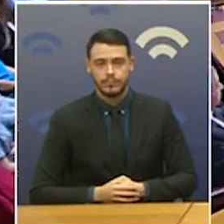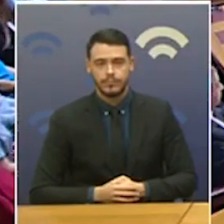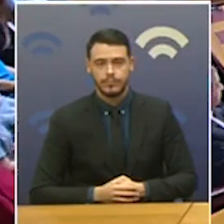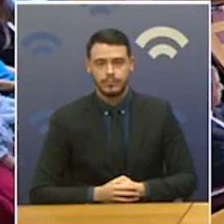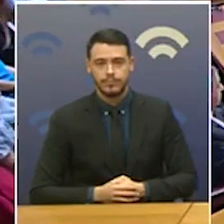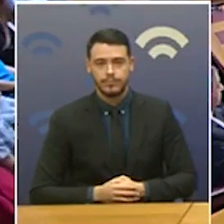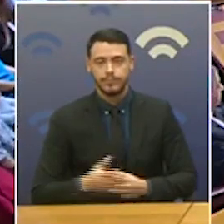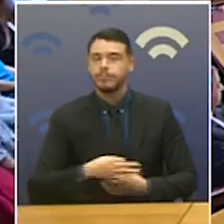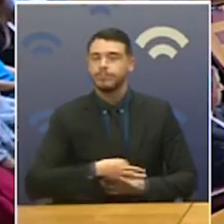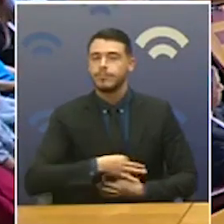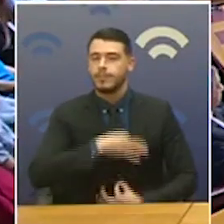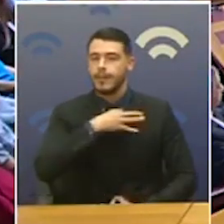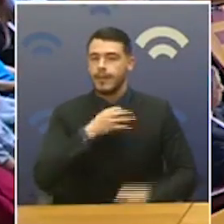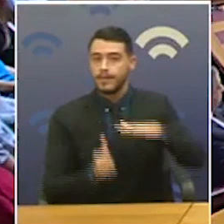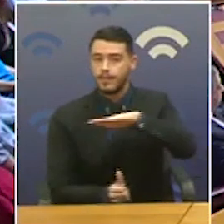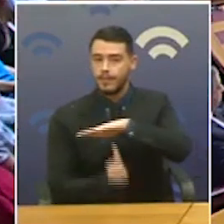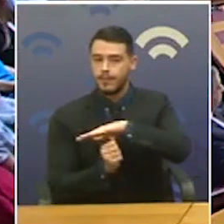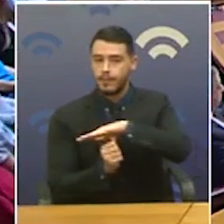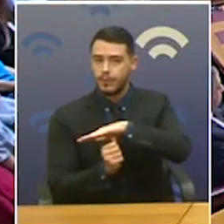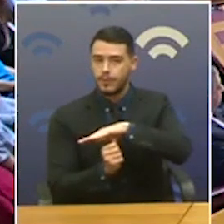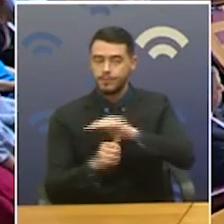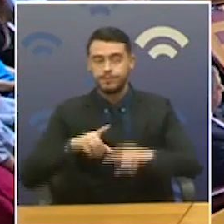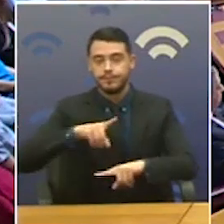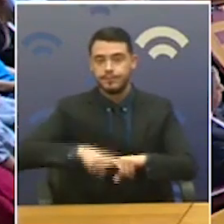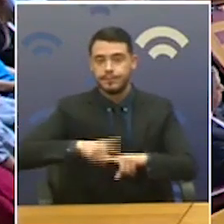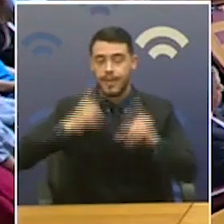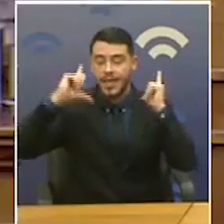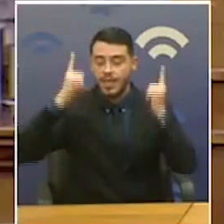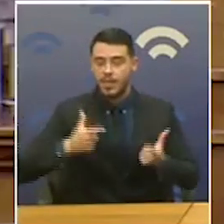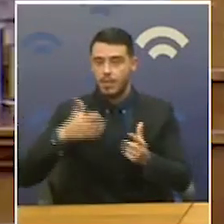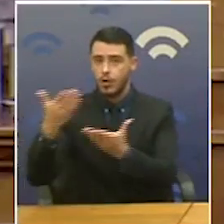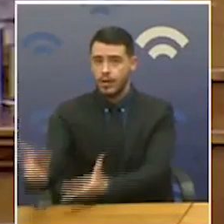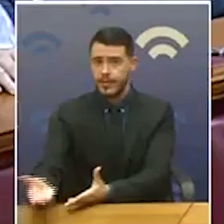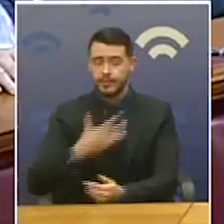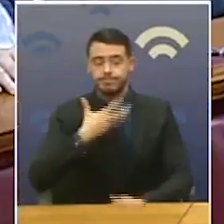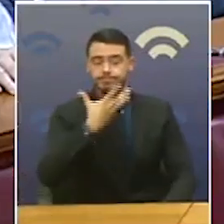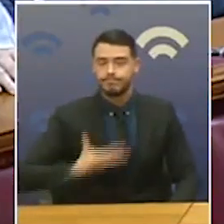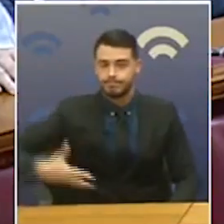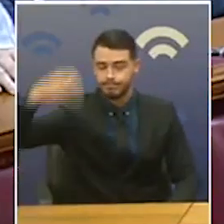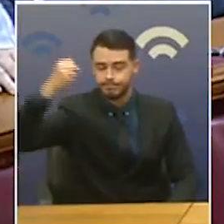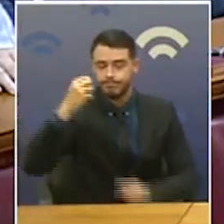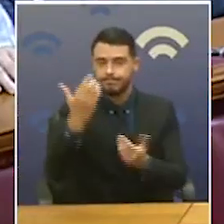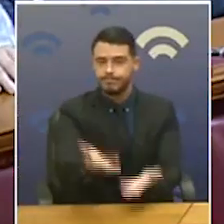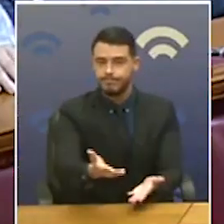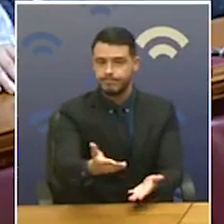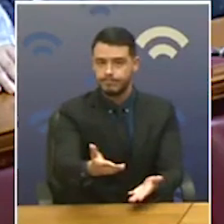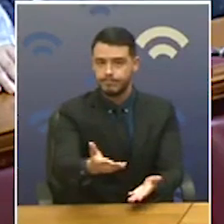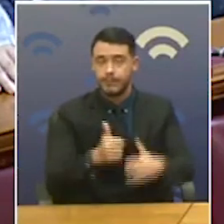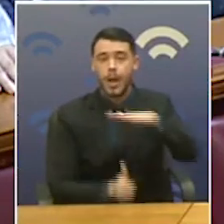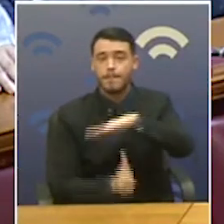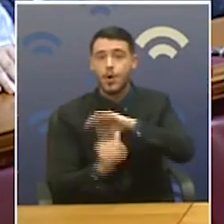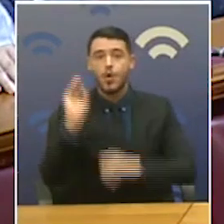Κύριε Πρόεδρε της Ελληνικής Δημοκρατίας, μακαριότατε, κύριε Πρόεδρε της